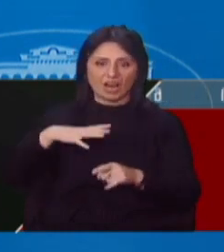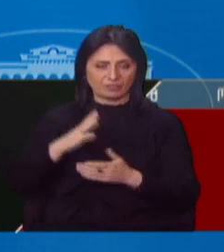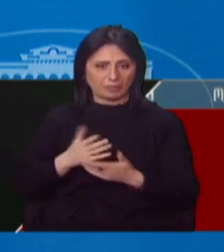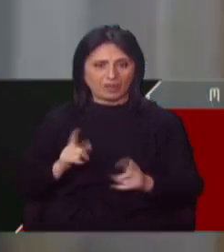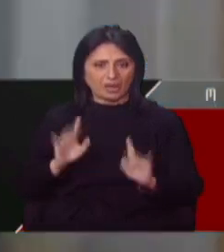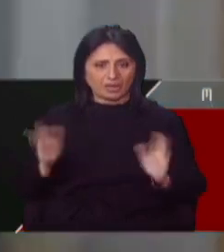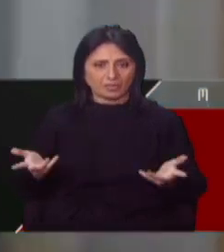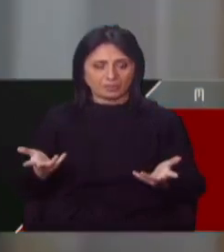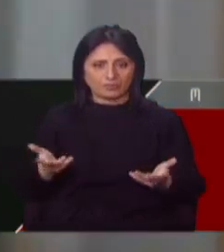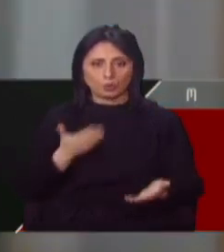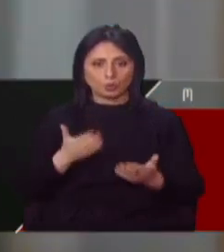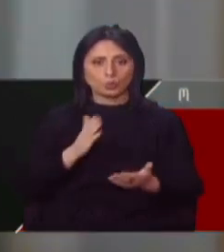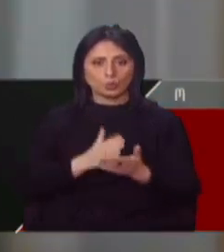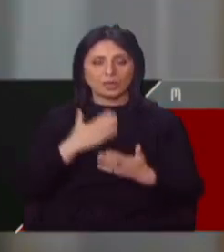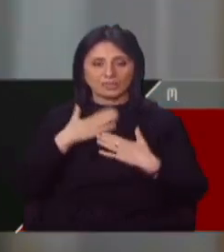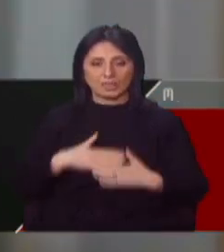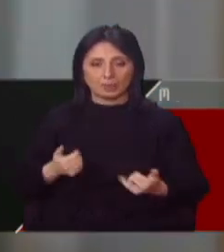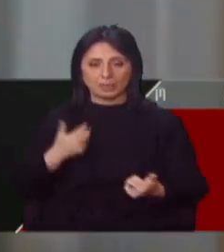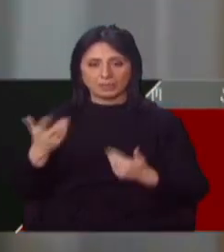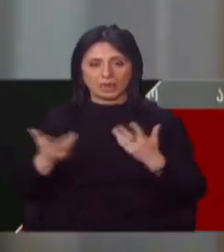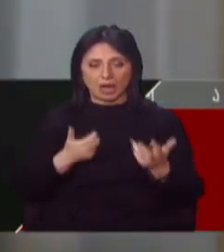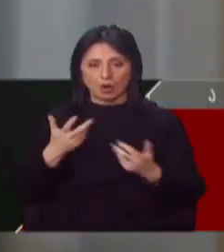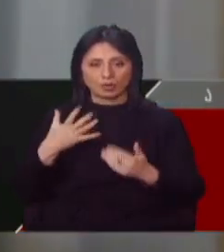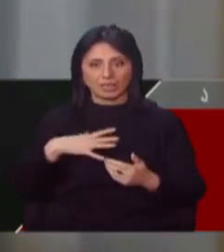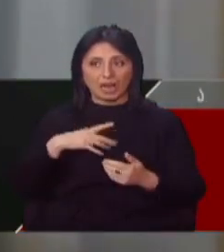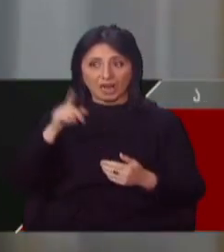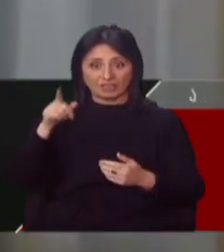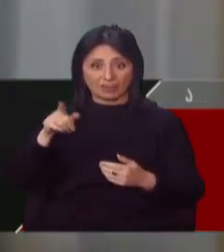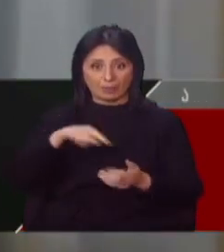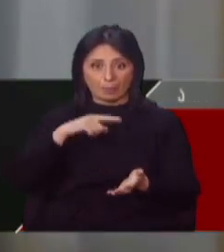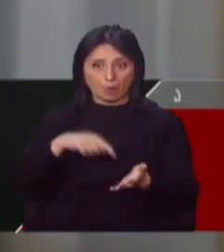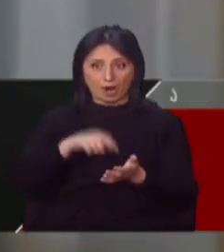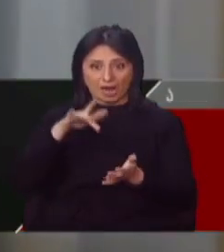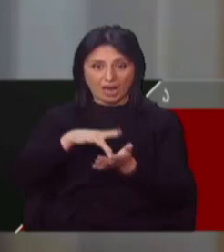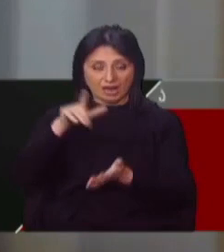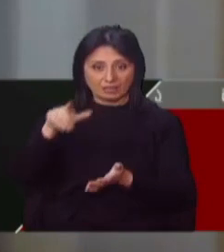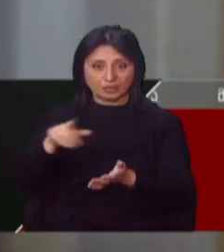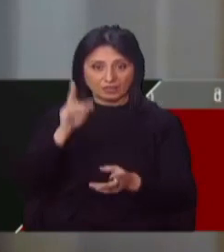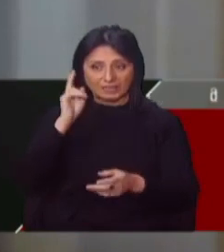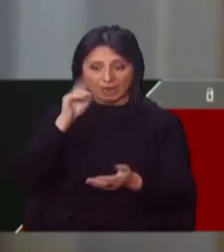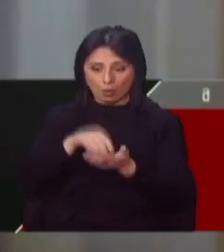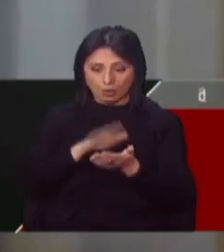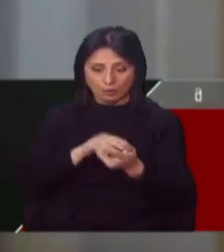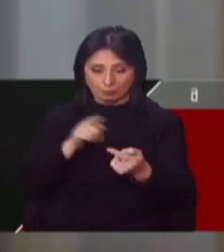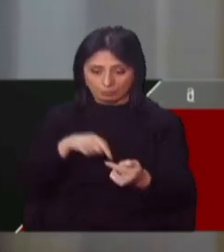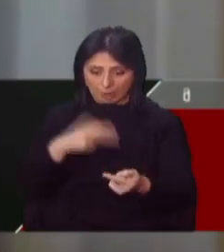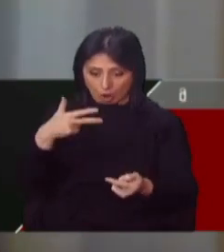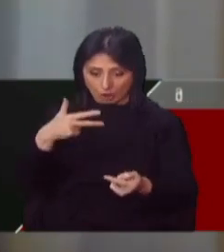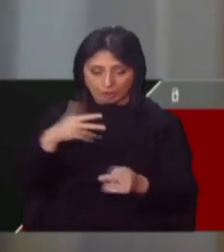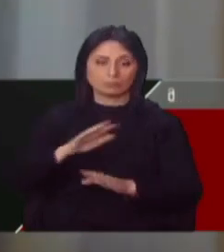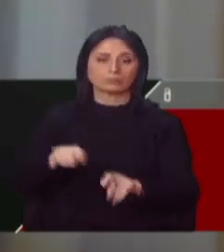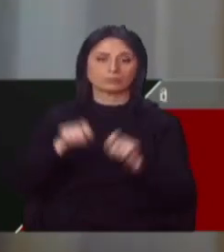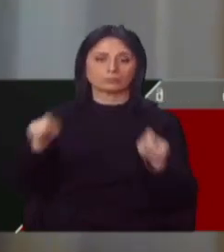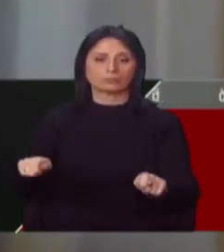ქართველები. თუ რა ხდება? თუ არის საკმარისი რაოდენობის ქართველი საქართველოს მოქალაქე, რომელიც საკონსულო აღრიცხვაზე დგას, მაშინ იქ